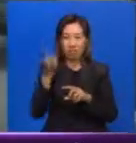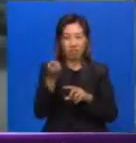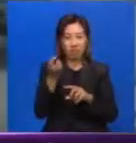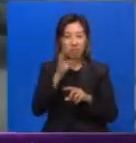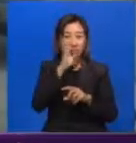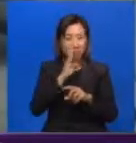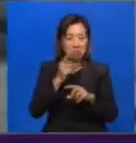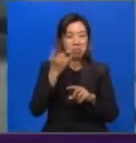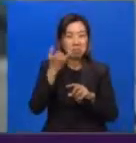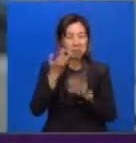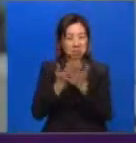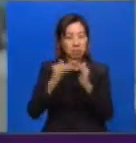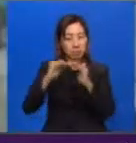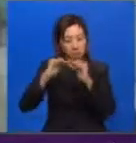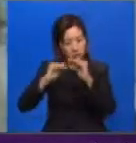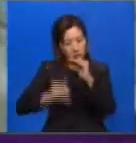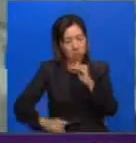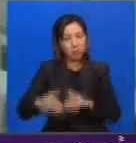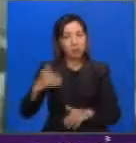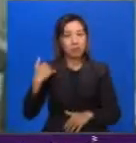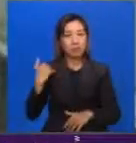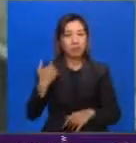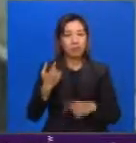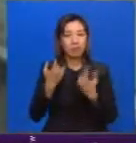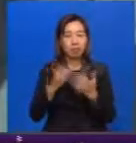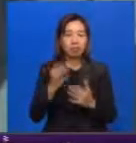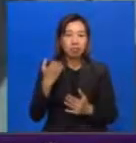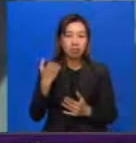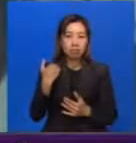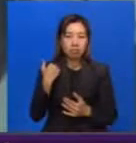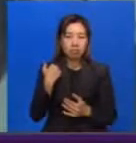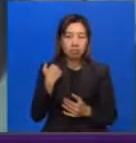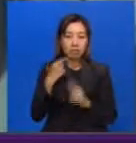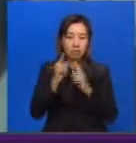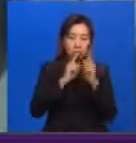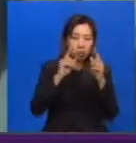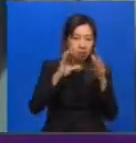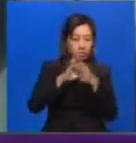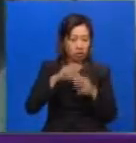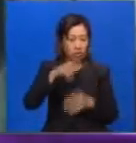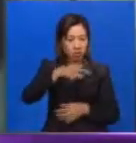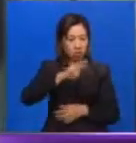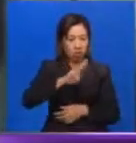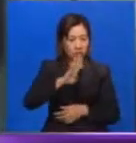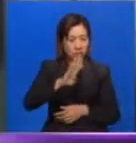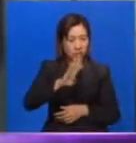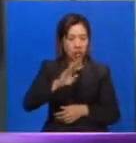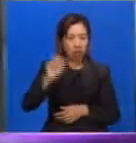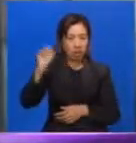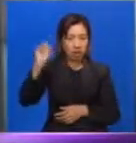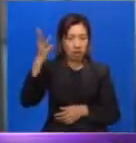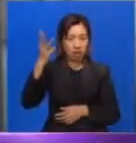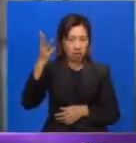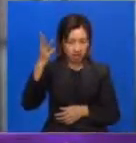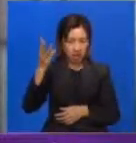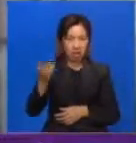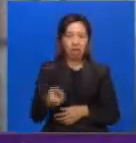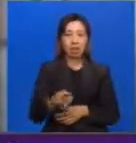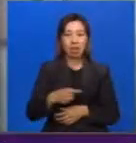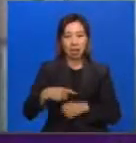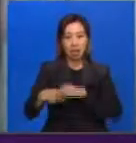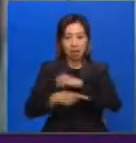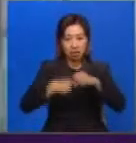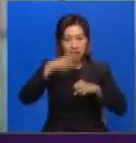เหลือชาวนาที่ผ่านมาได้ระดมความคิดเห็นจากทุกภาคส่วนจะทำร่างพรบสวัสดิการชาวนาไทยแล้วจำนวน 151มาตรา